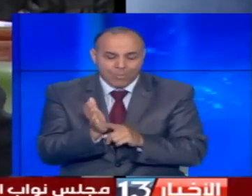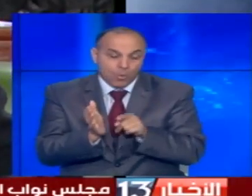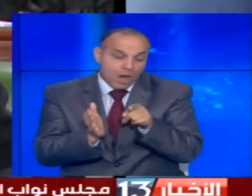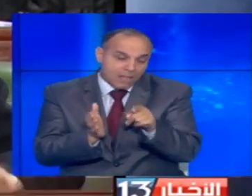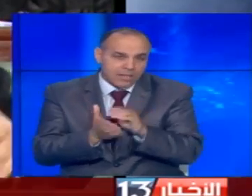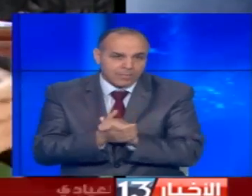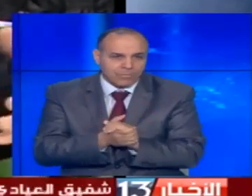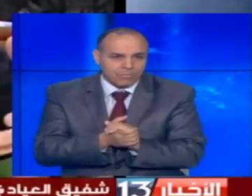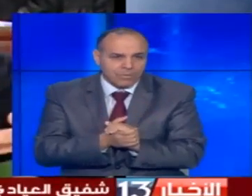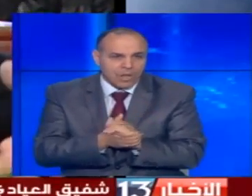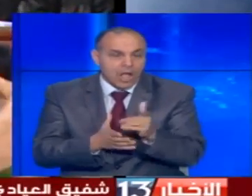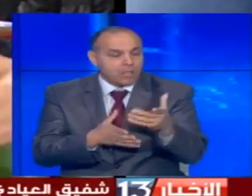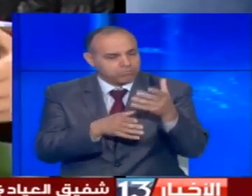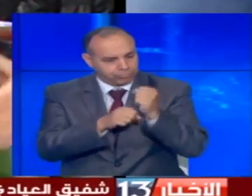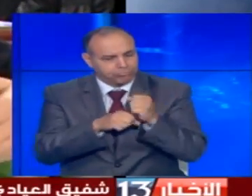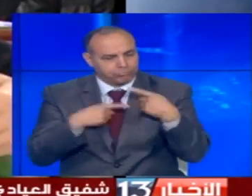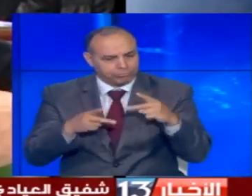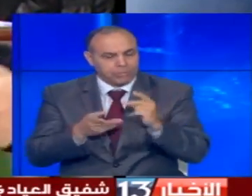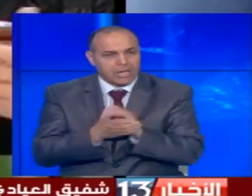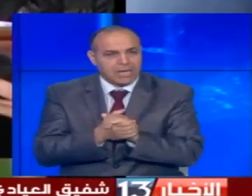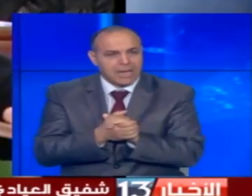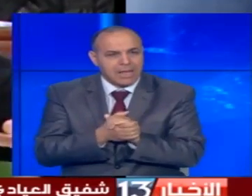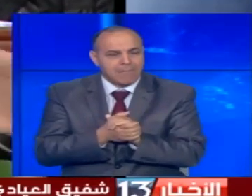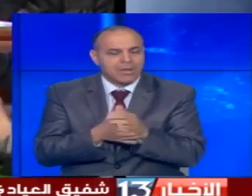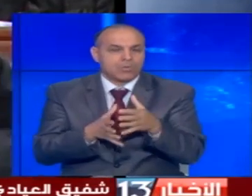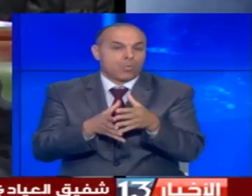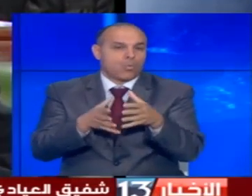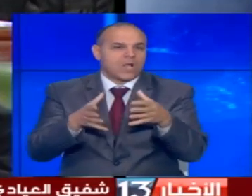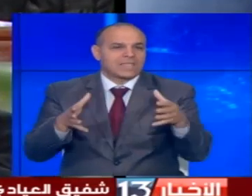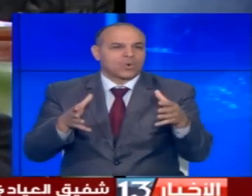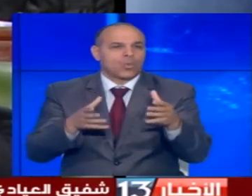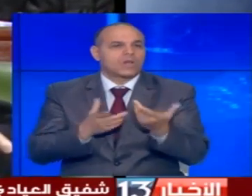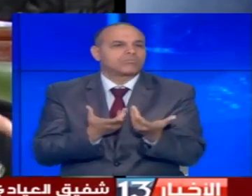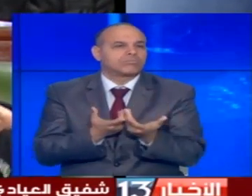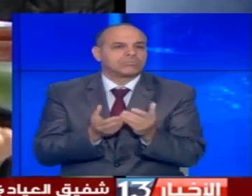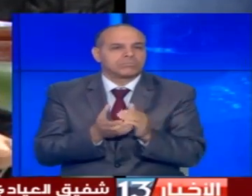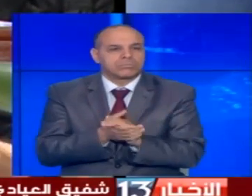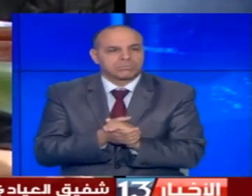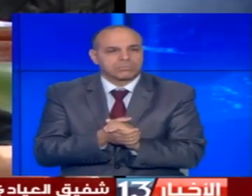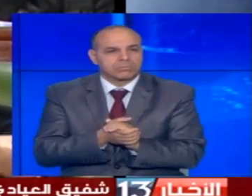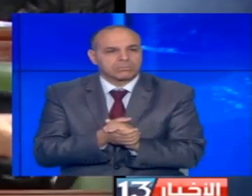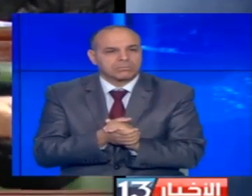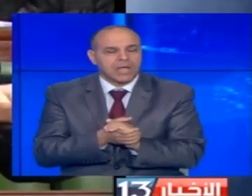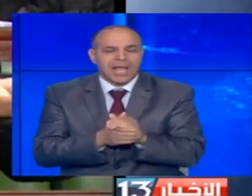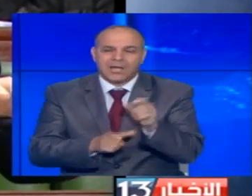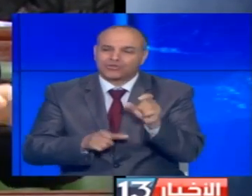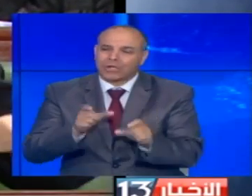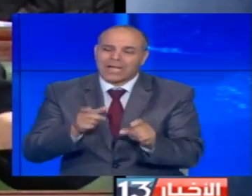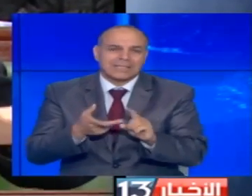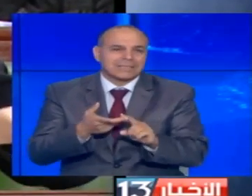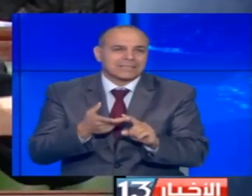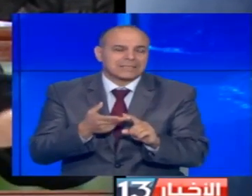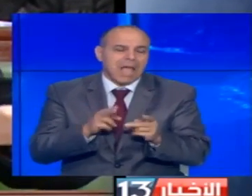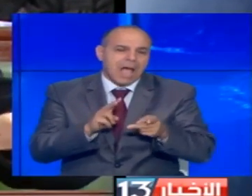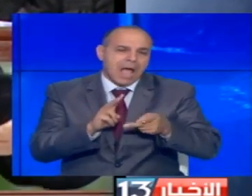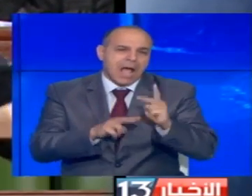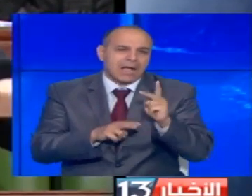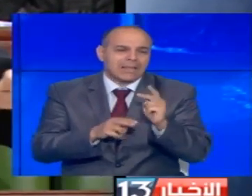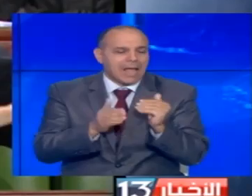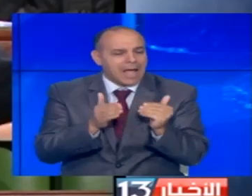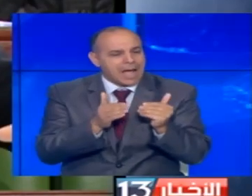هذايا يعتبر مقبول لانه مش يوسع من دائره الفئات الاكثر